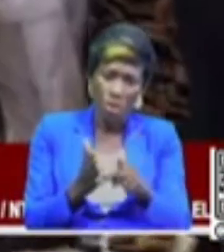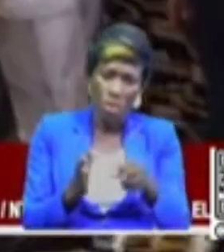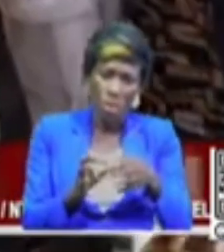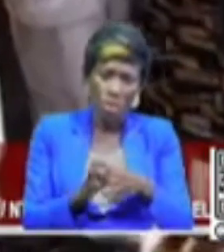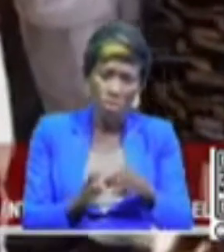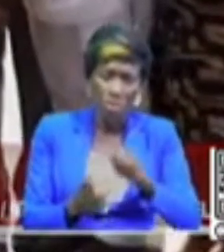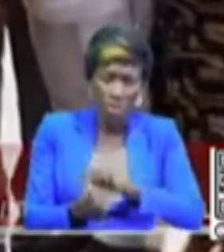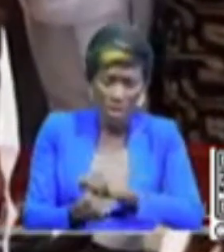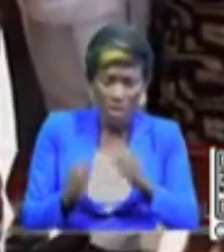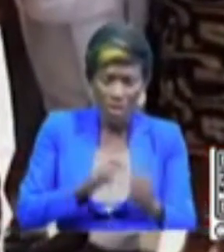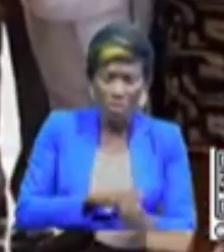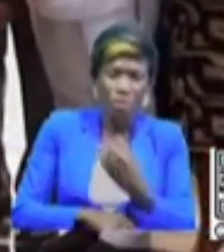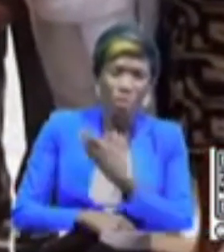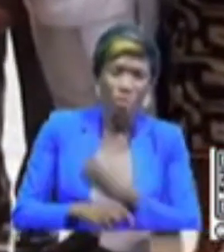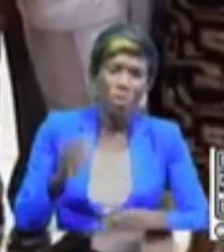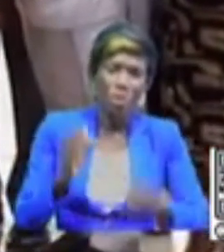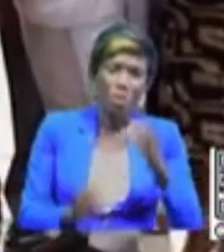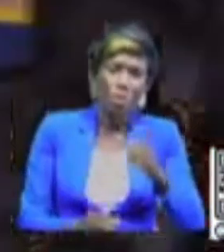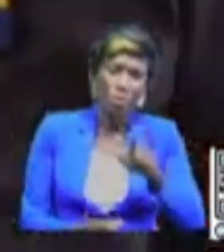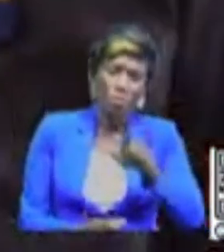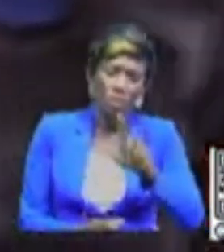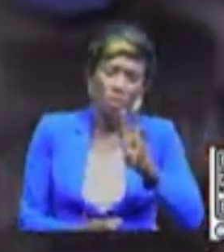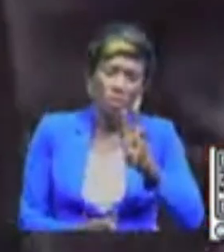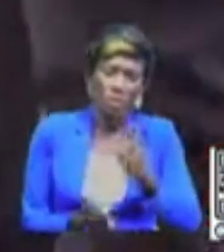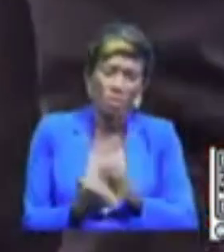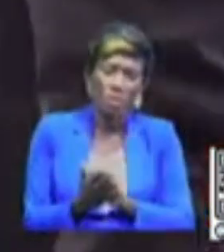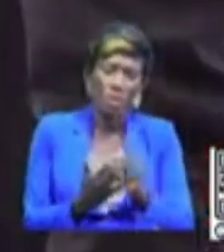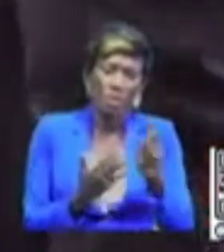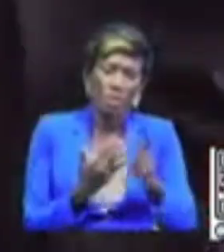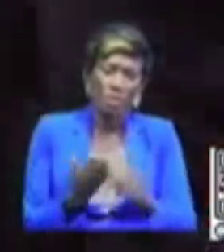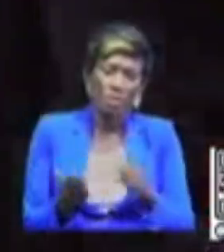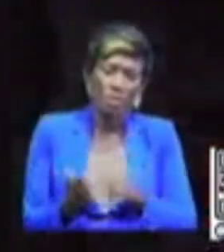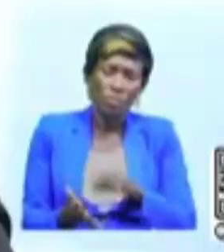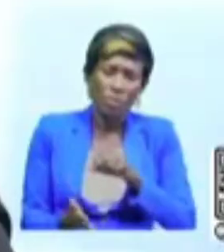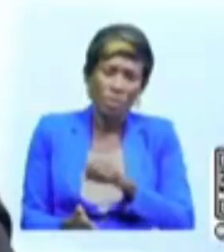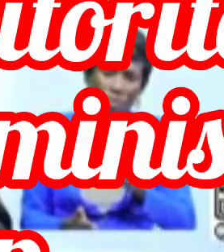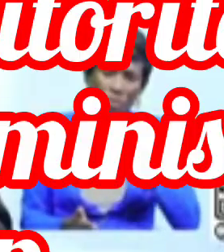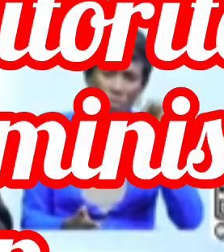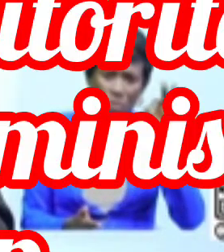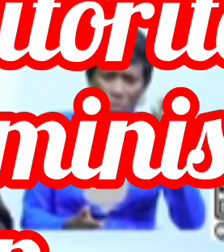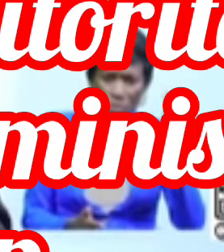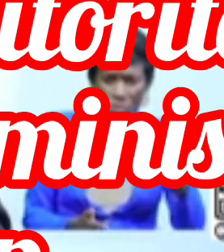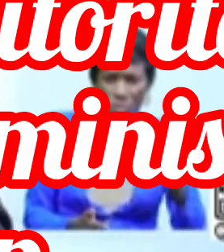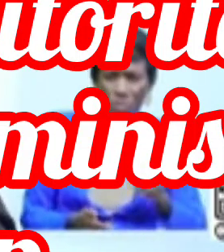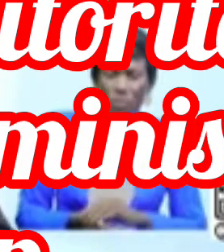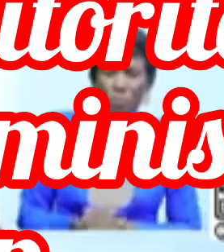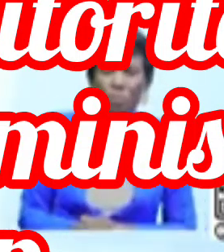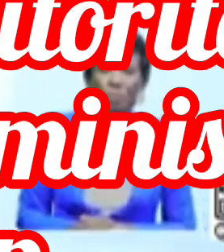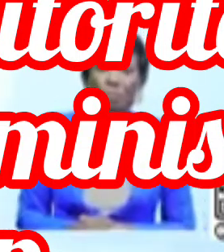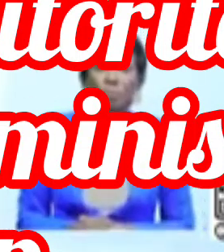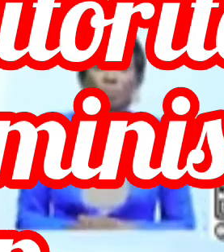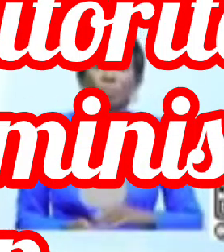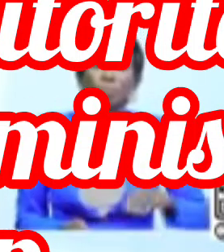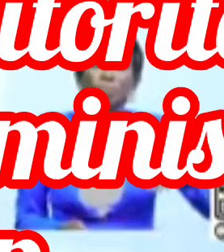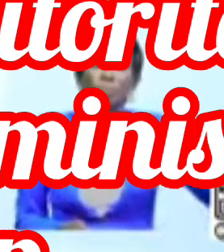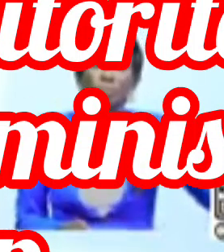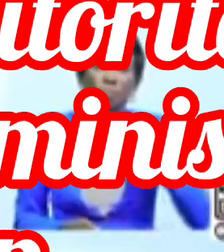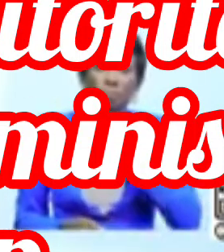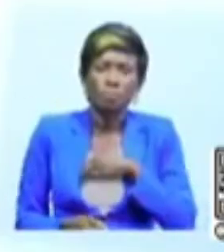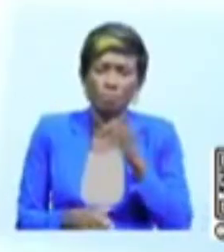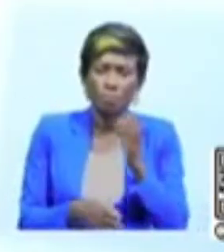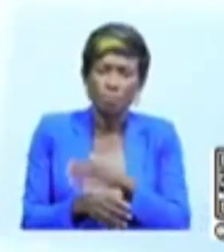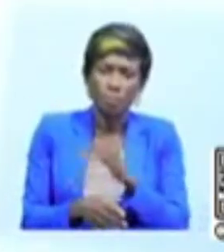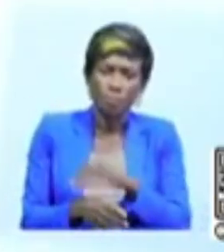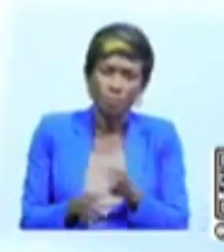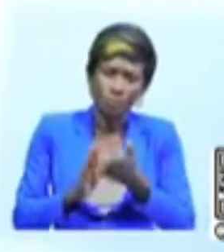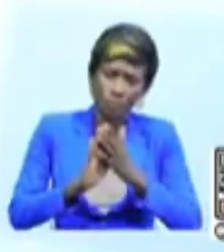la Constitution du 26 mars 1991. Les membres du Conseil de paix et de